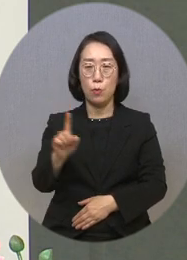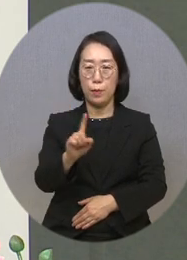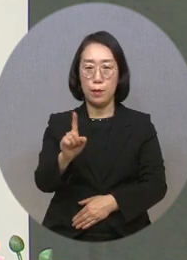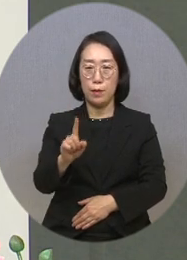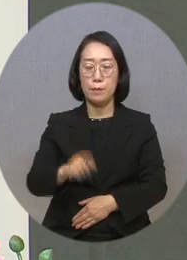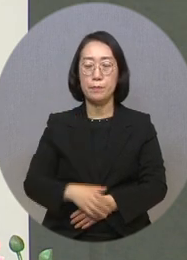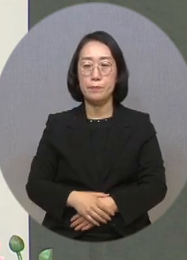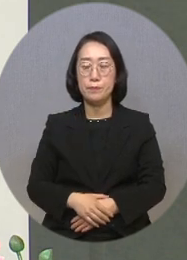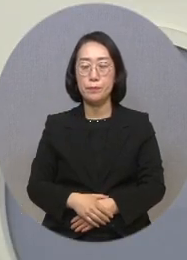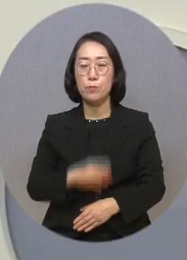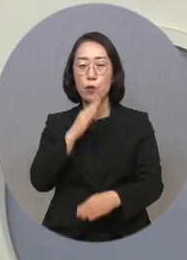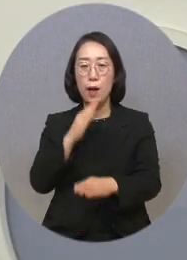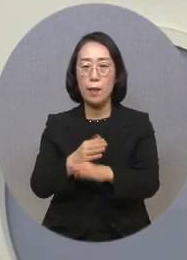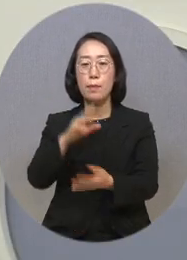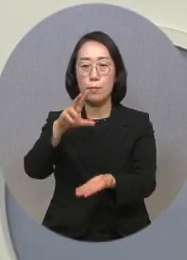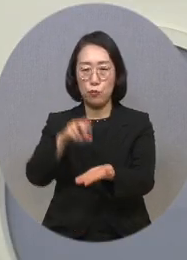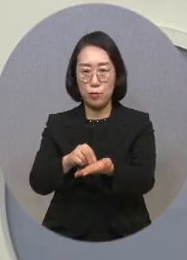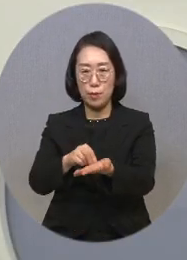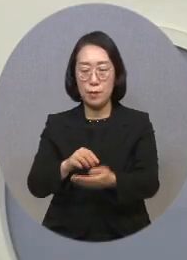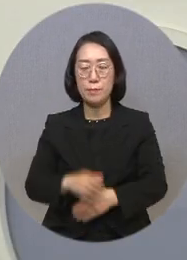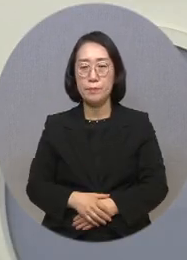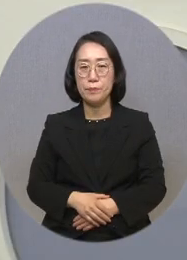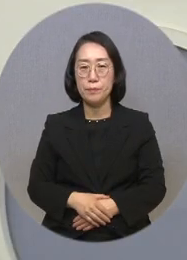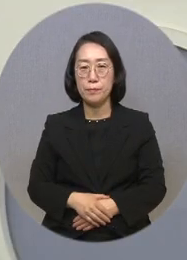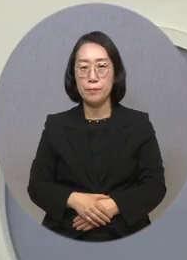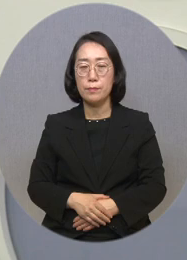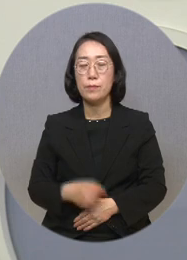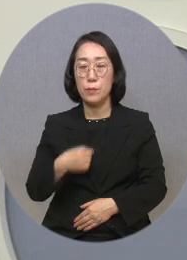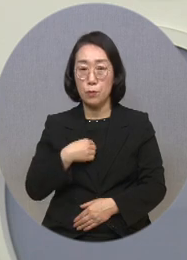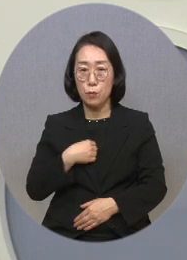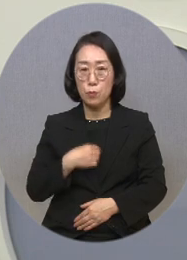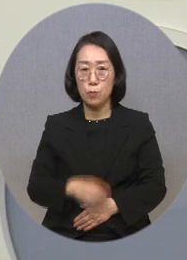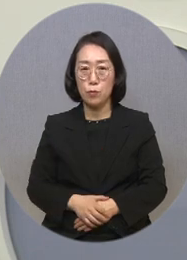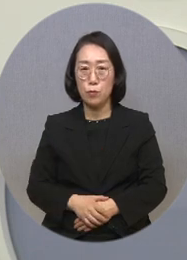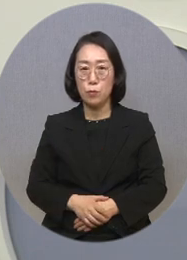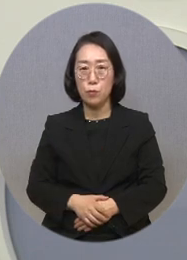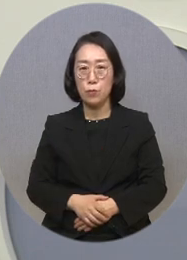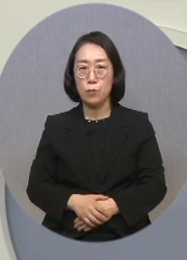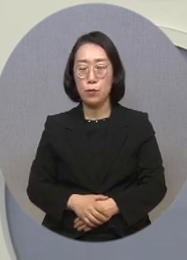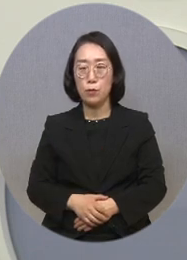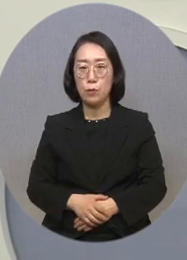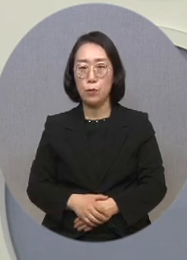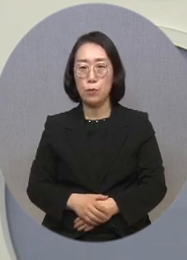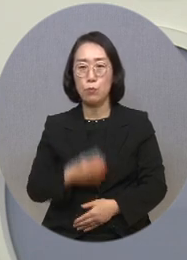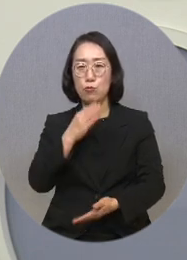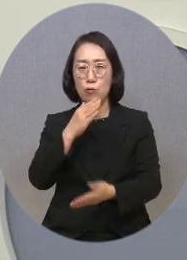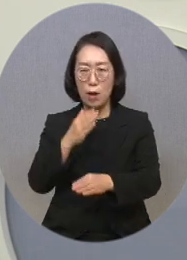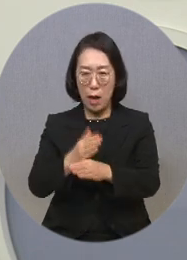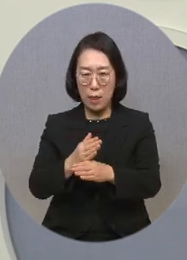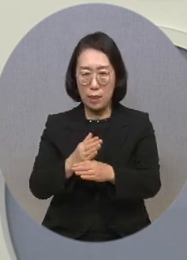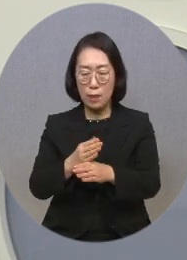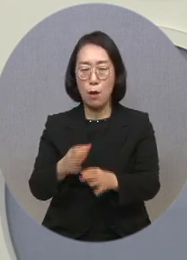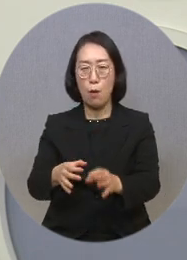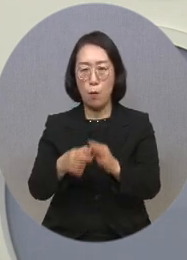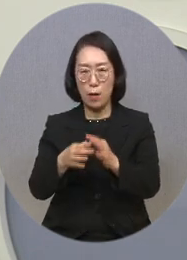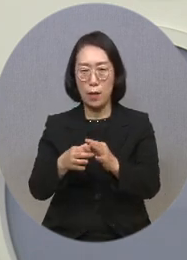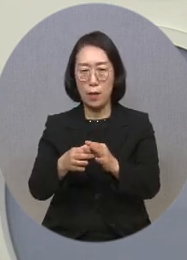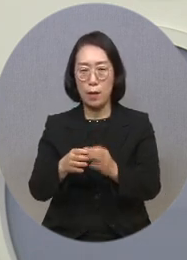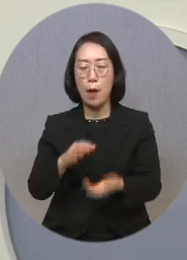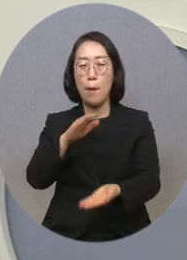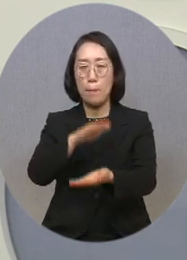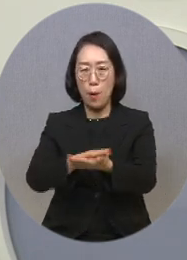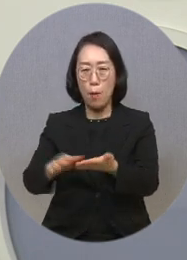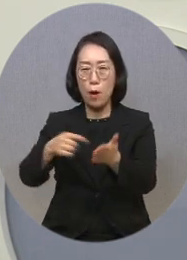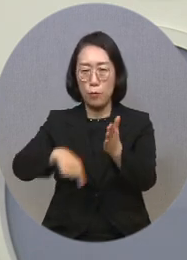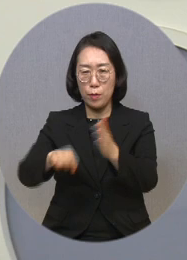앞으로의 남북 문제. 저도 남북 문제, 우리나라 남북 평화를 위해서 정말 단양의 산골짜기에